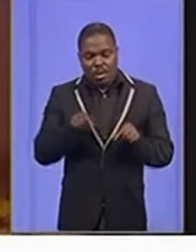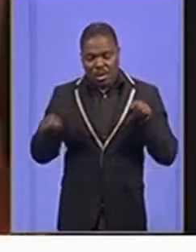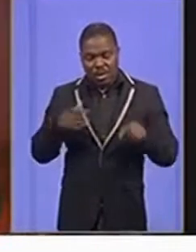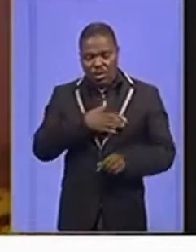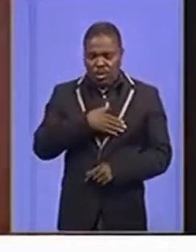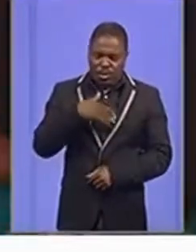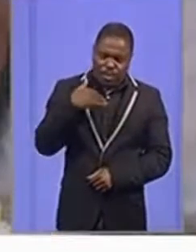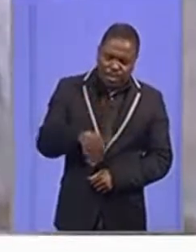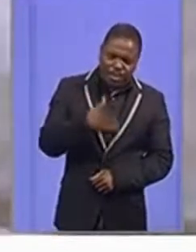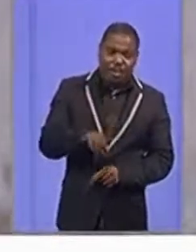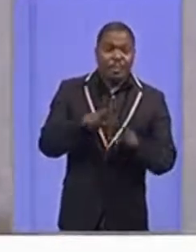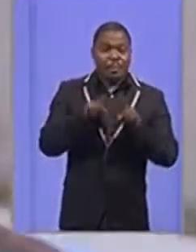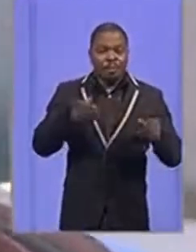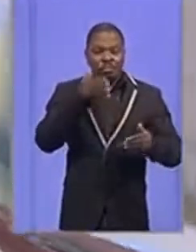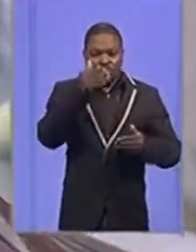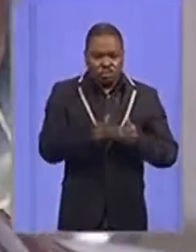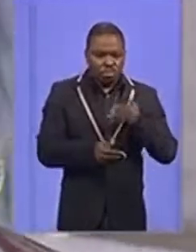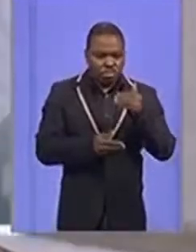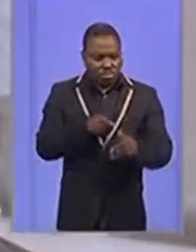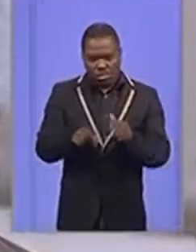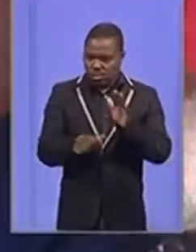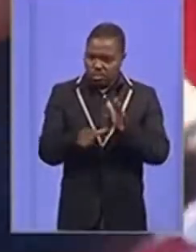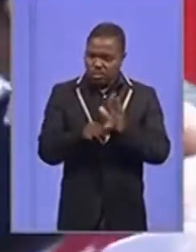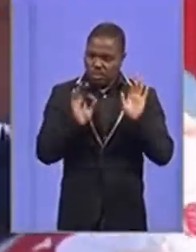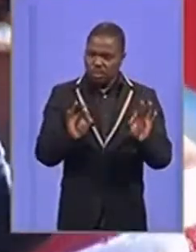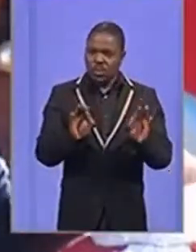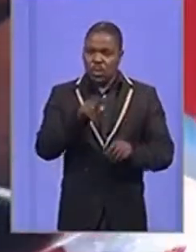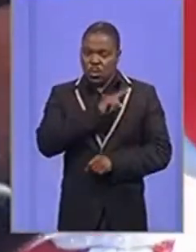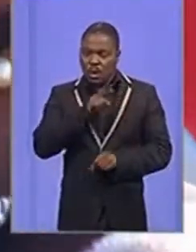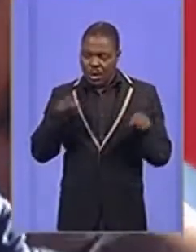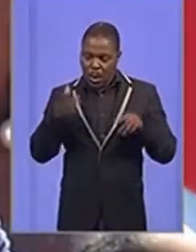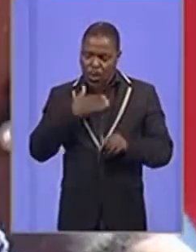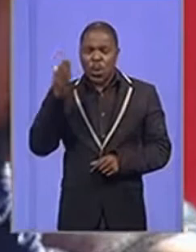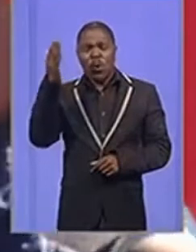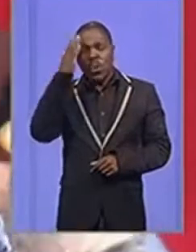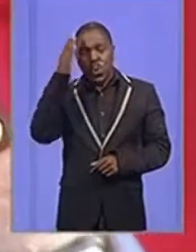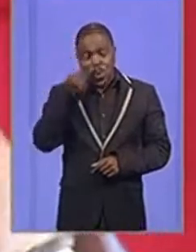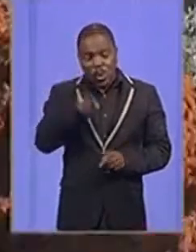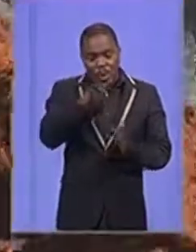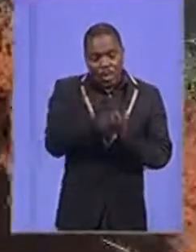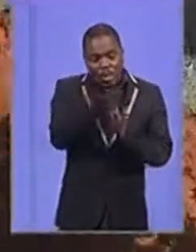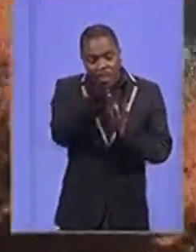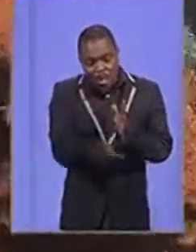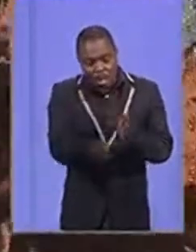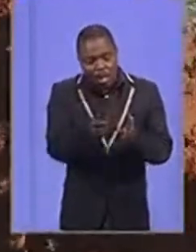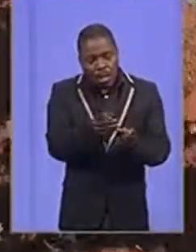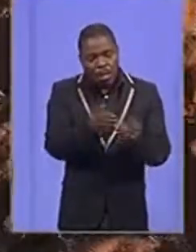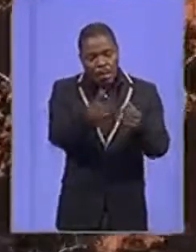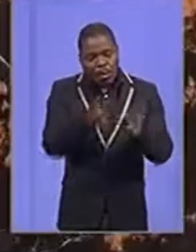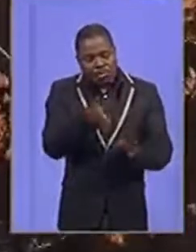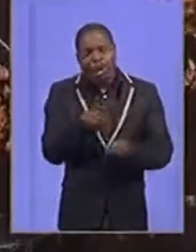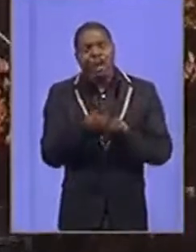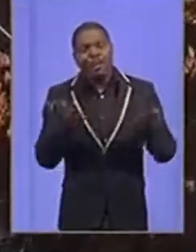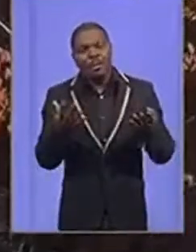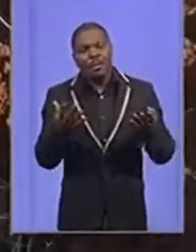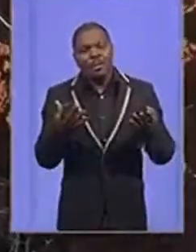maikutlo. Eupša tshepedišo ye e be e hlokega, ba tshwanetše go tseba gore ke mapokisi a makae ka gare ga lebitla la Mofoka. E re